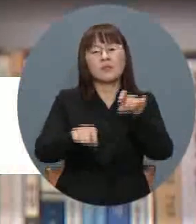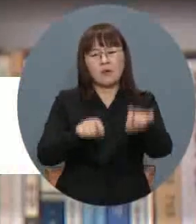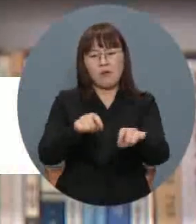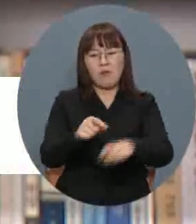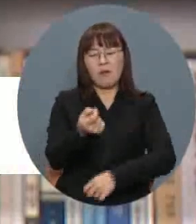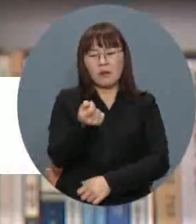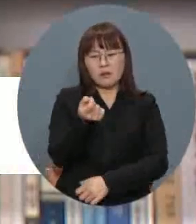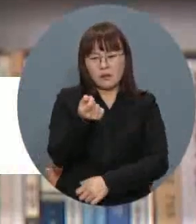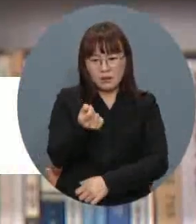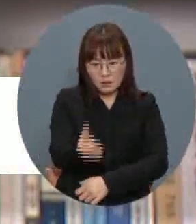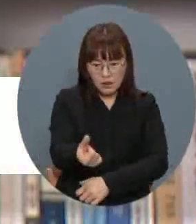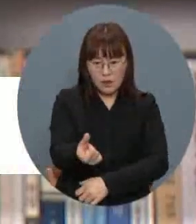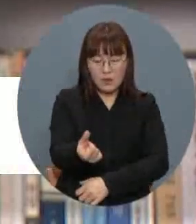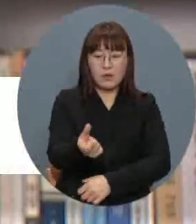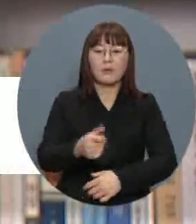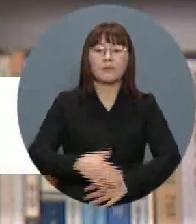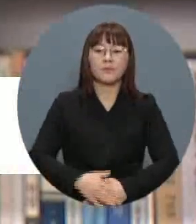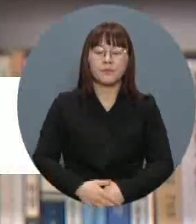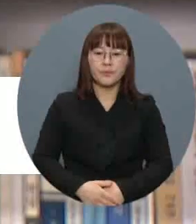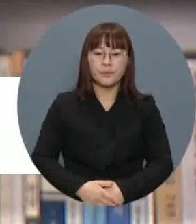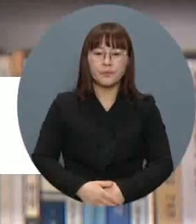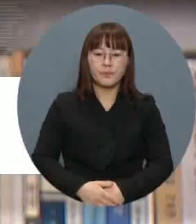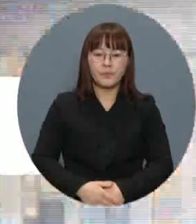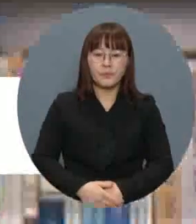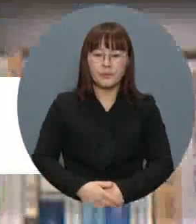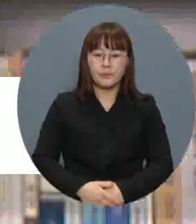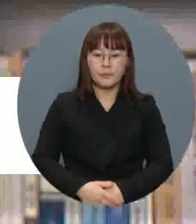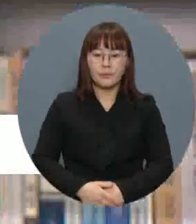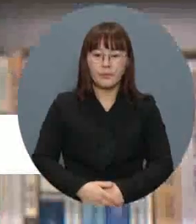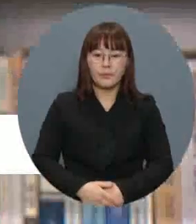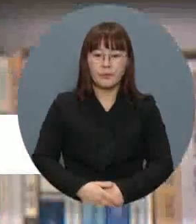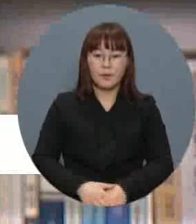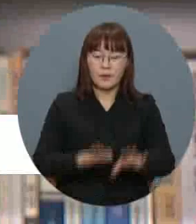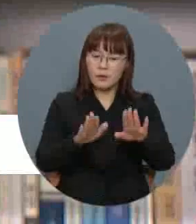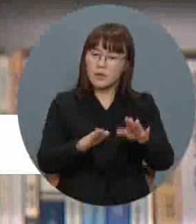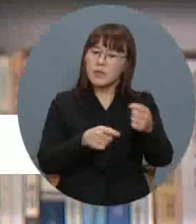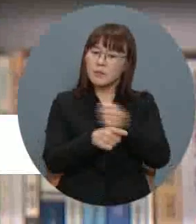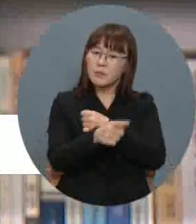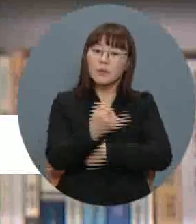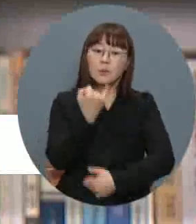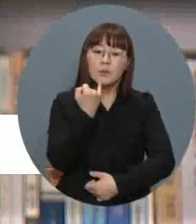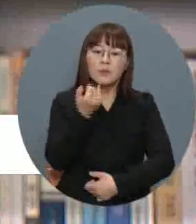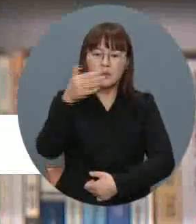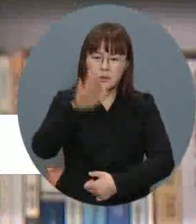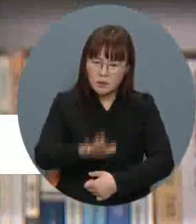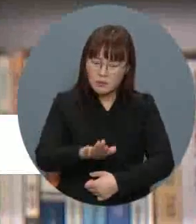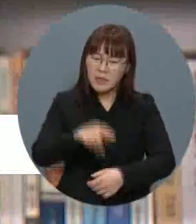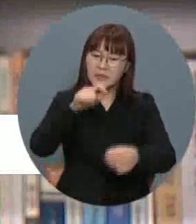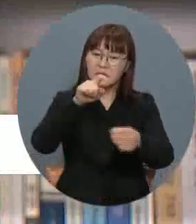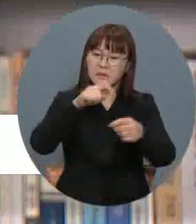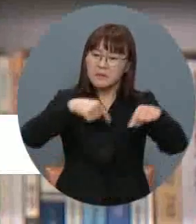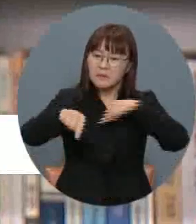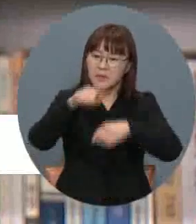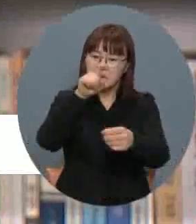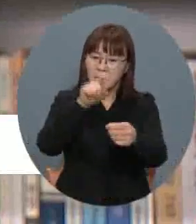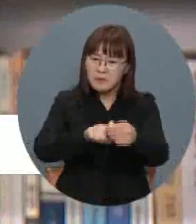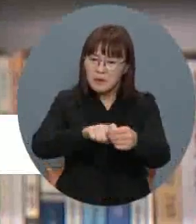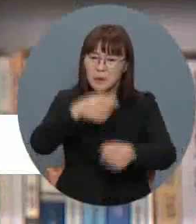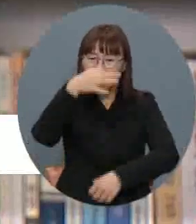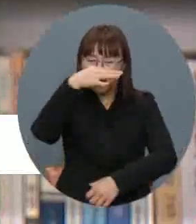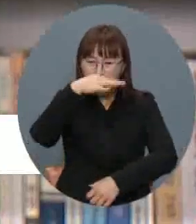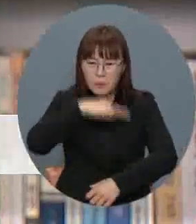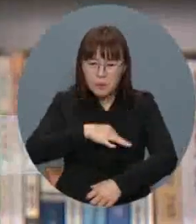그럴수록 좀 실현 가능성도 좀이 낮아지니까 나름대로 의미 있지만 제가 보니까 너무 좀뭐 정치적